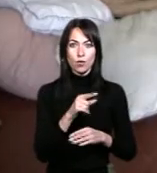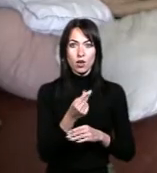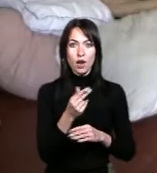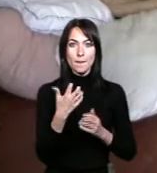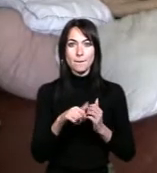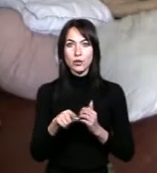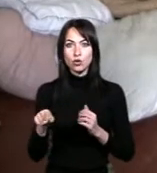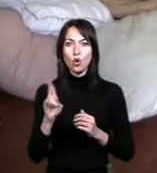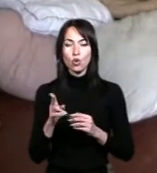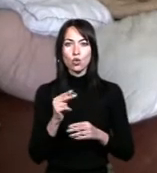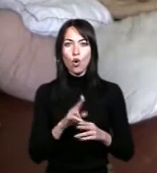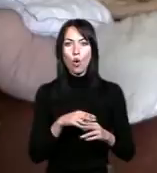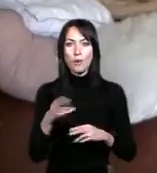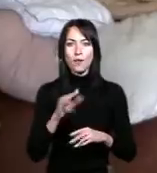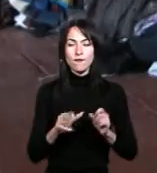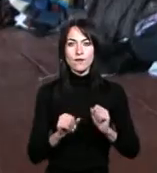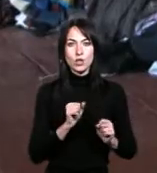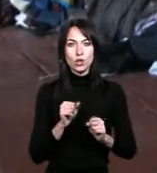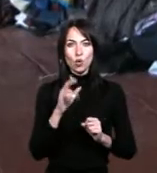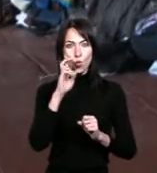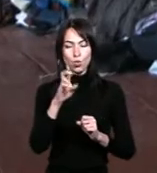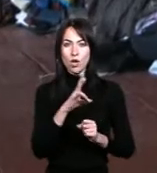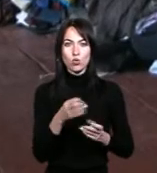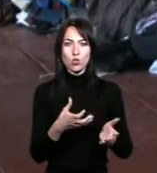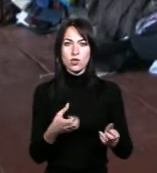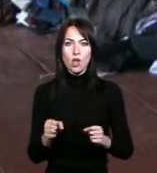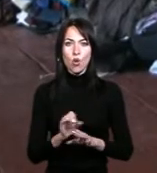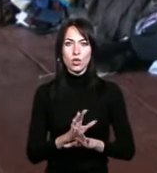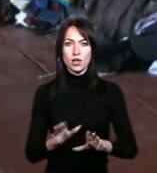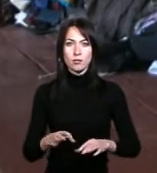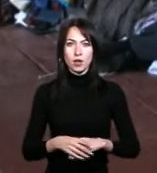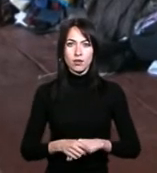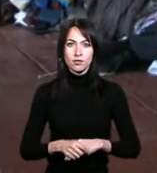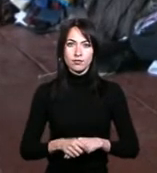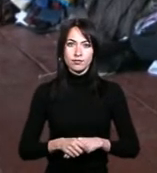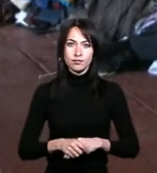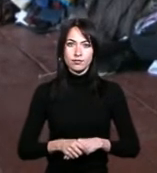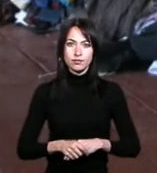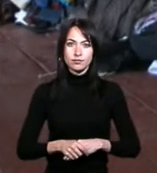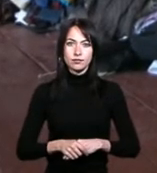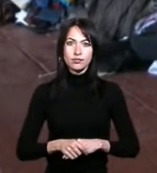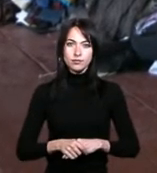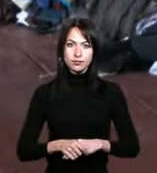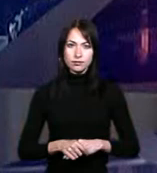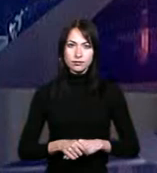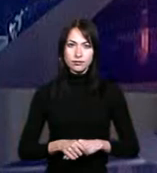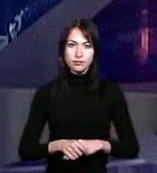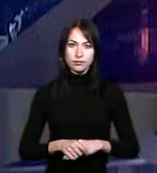тими, хто компенсацію від уряду не отримає. Маргарита Дешкіна, Дмитро Денисов. Новини на Суспільному. Харківщина.